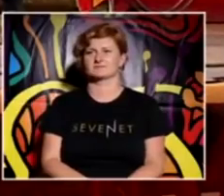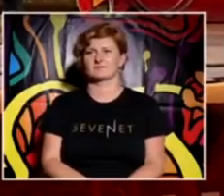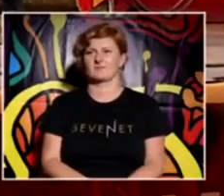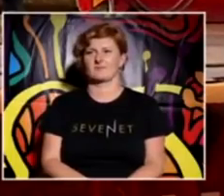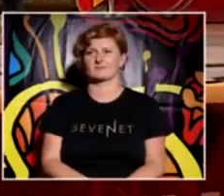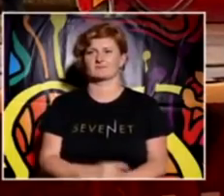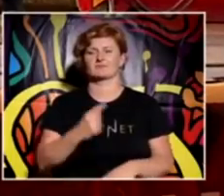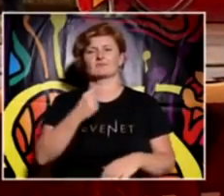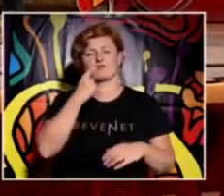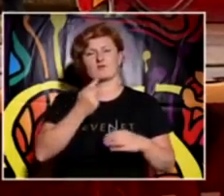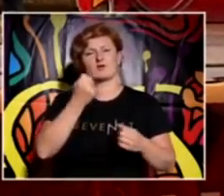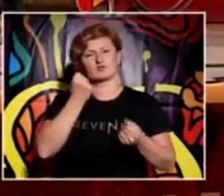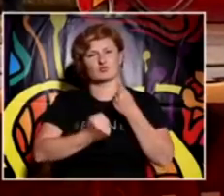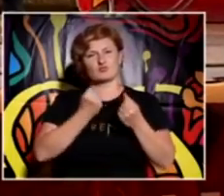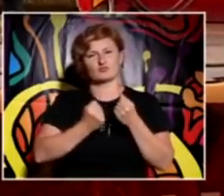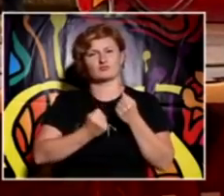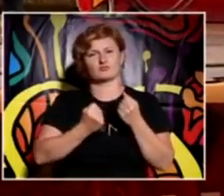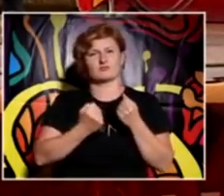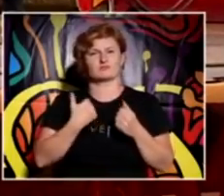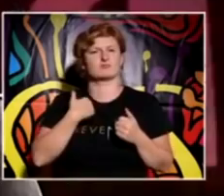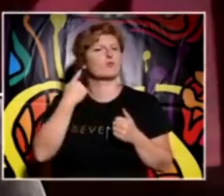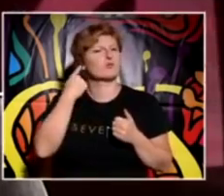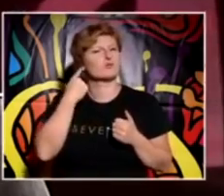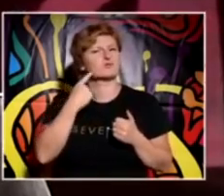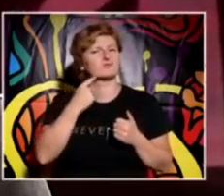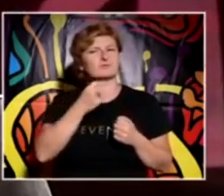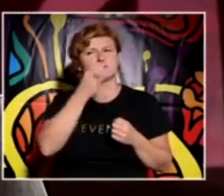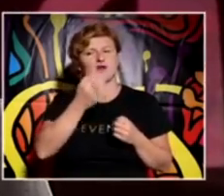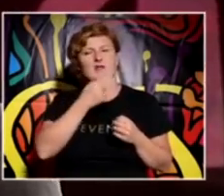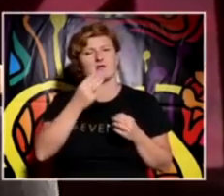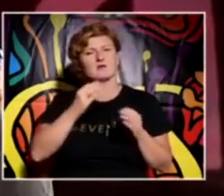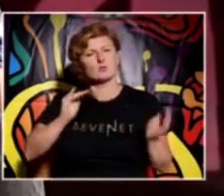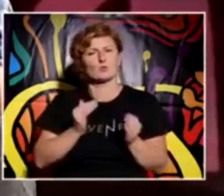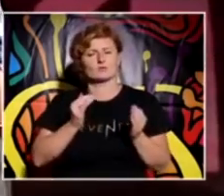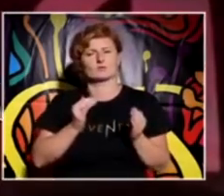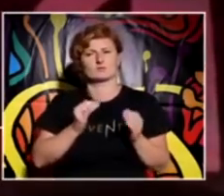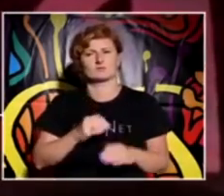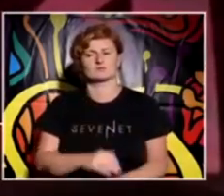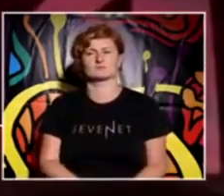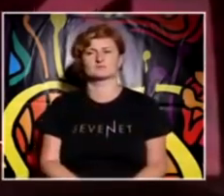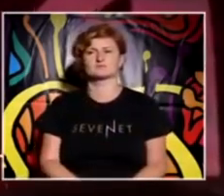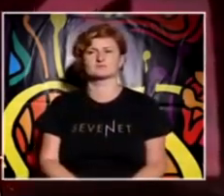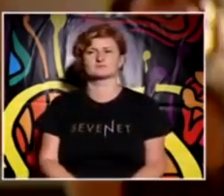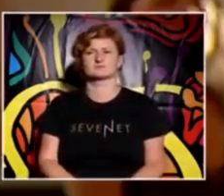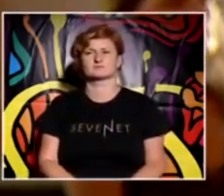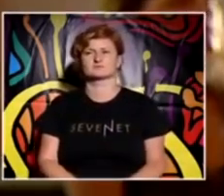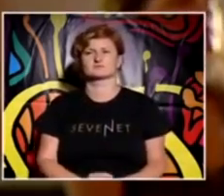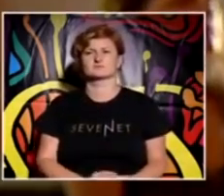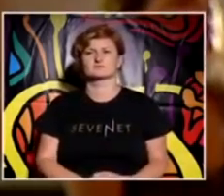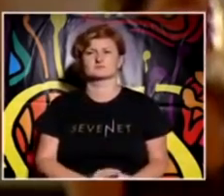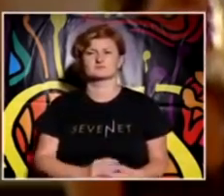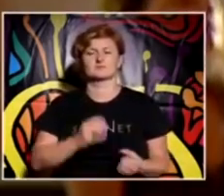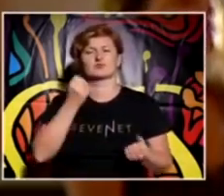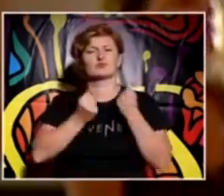Powiem ci szczerze, że bardzo trudno było usłyszeć pytanie. Jeśli możesz je zamknąć w jednym zdaniu. Aha. Trudno usłyszeć, czy